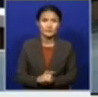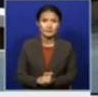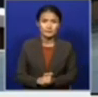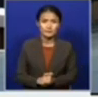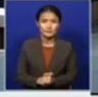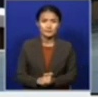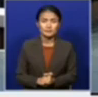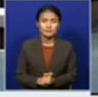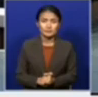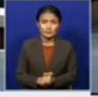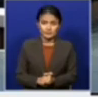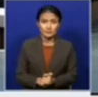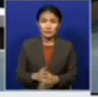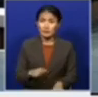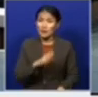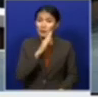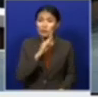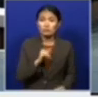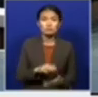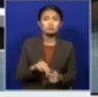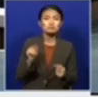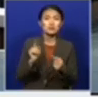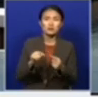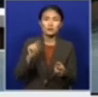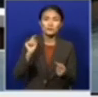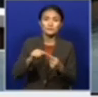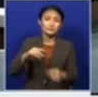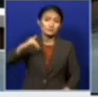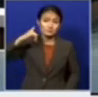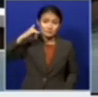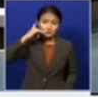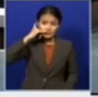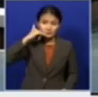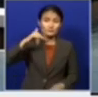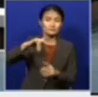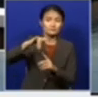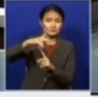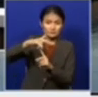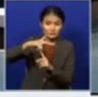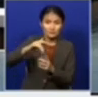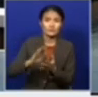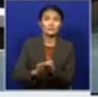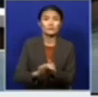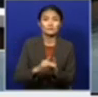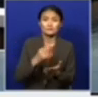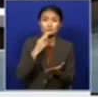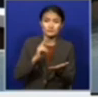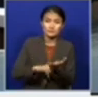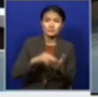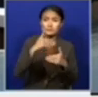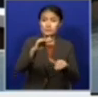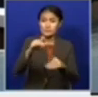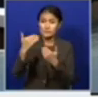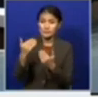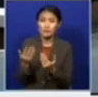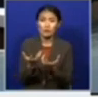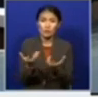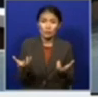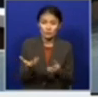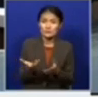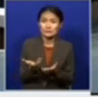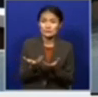นให้เขาเหล่านี้ทราบว่าการเข้าร่วมความตกลง CPTPP กำลังจะกระทบไปถึงธุรกิจภาคส่วน